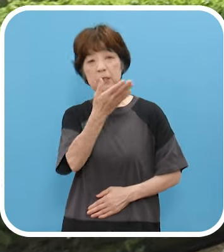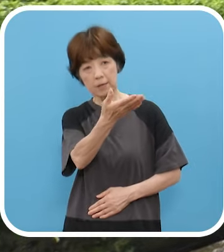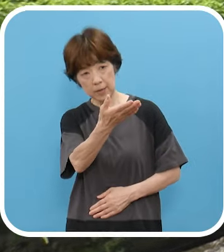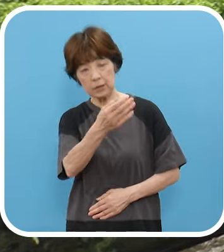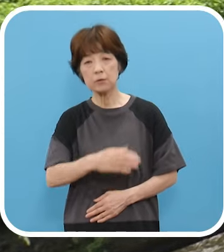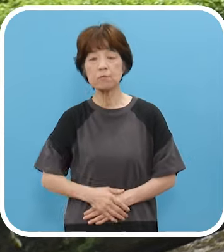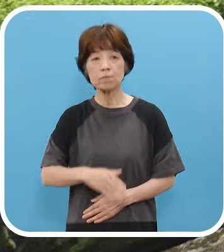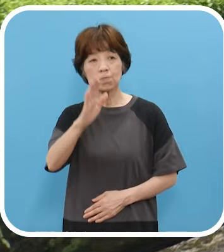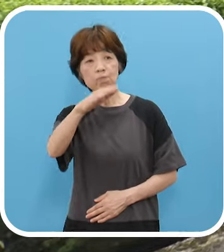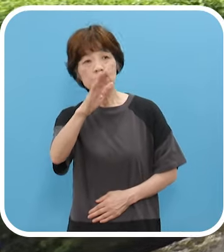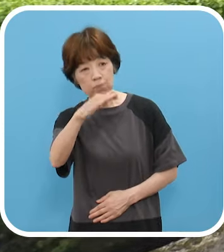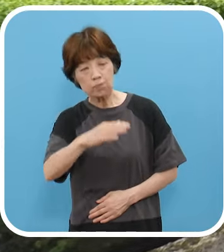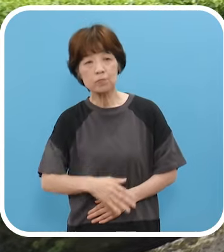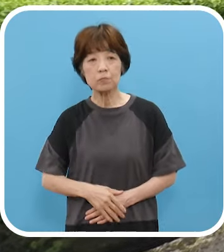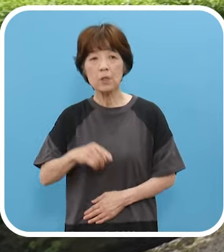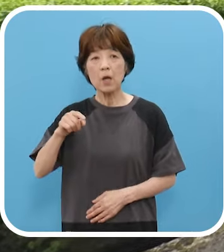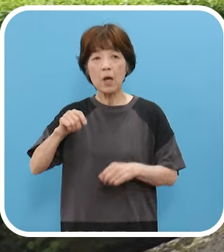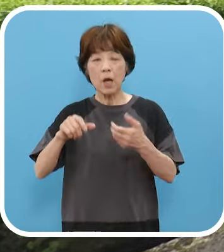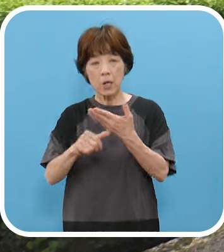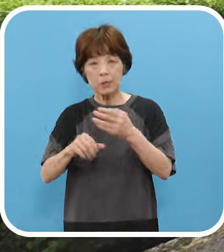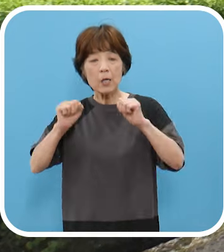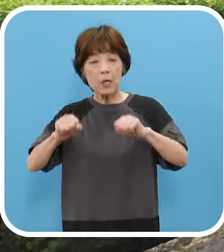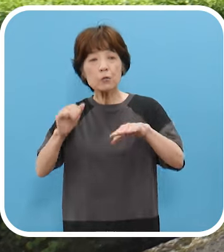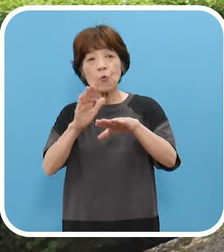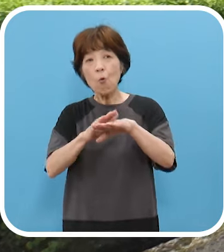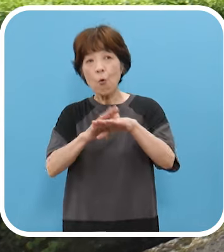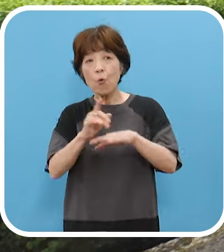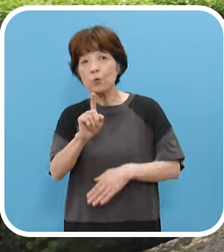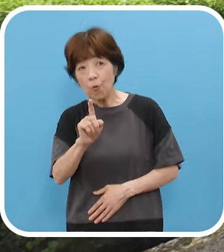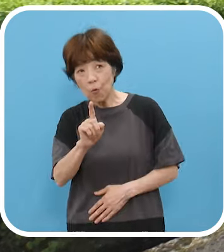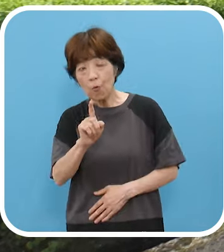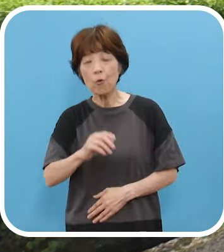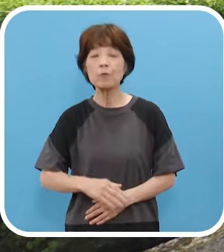石塚さん、なんたことで秋田を元気にしてらんですか？